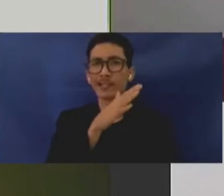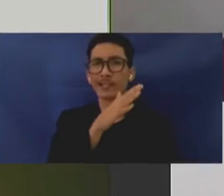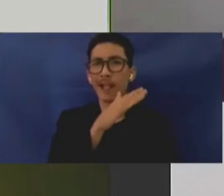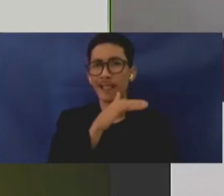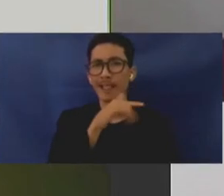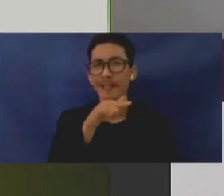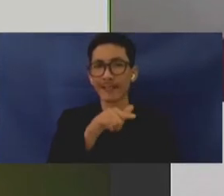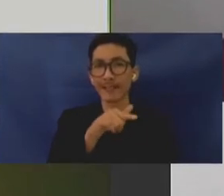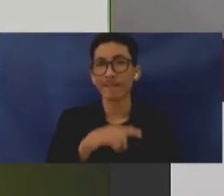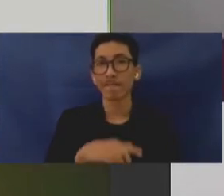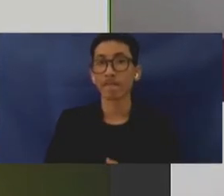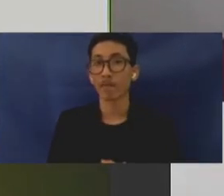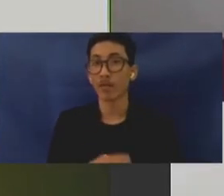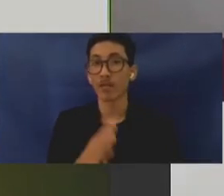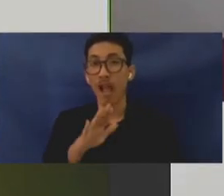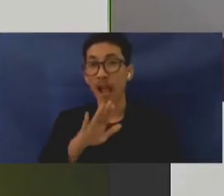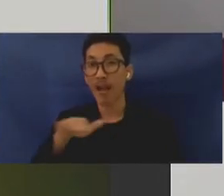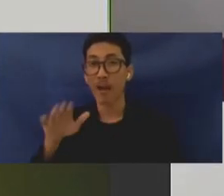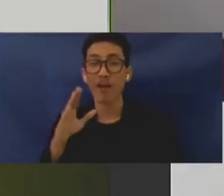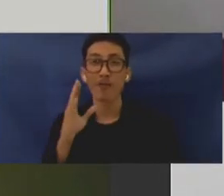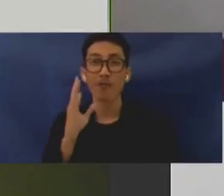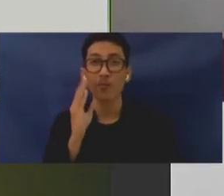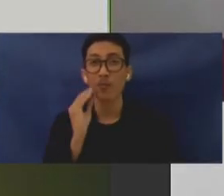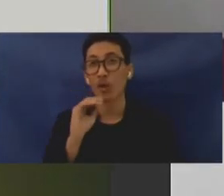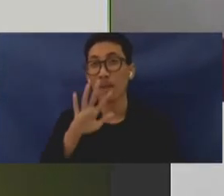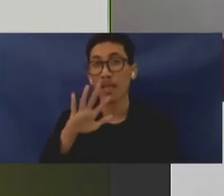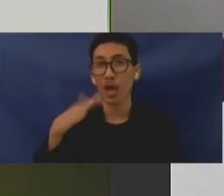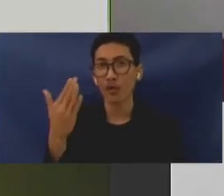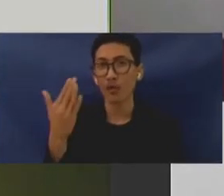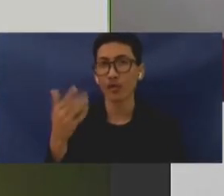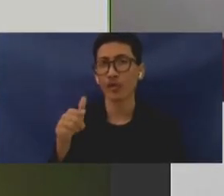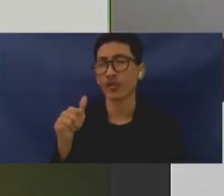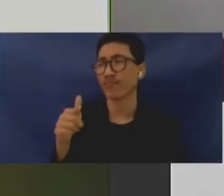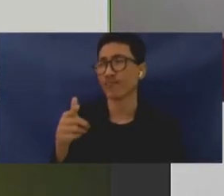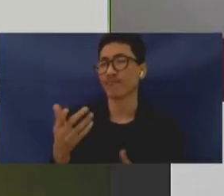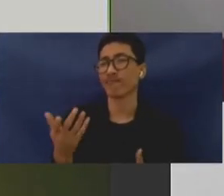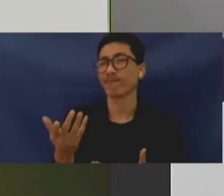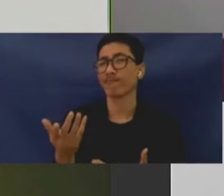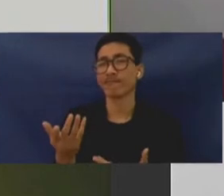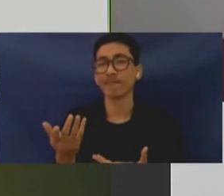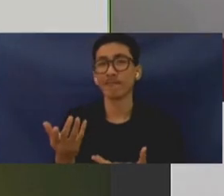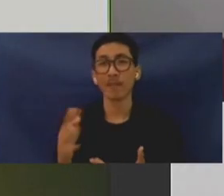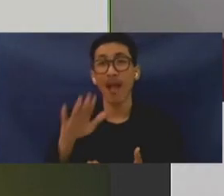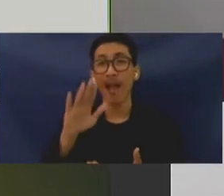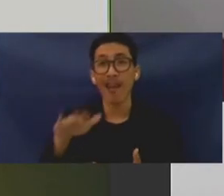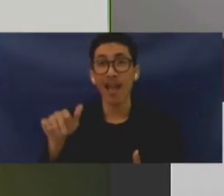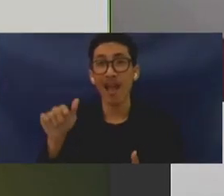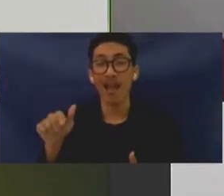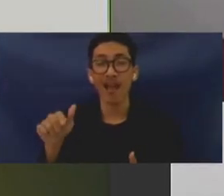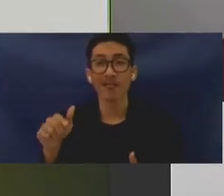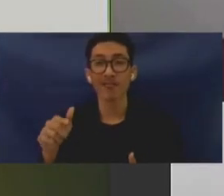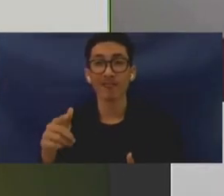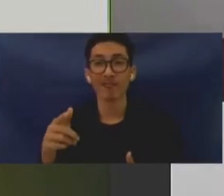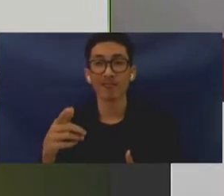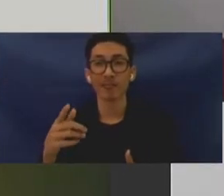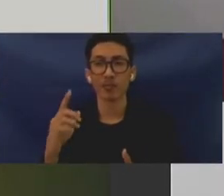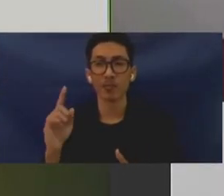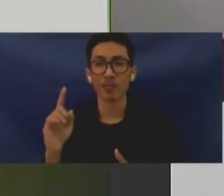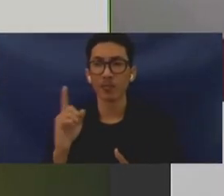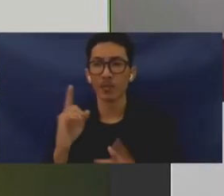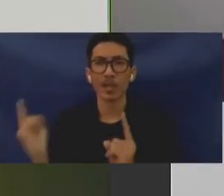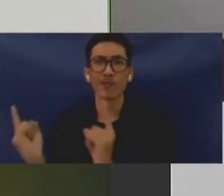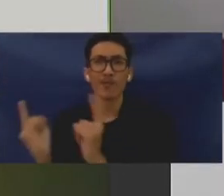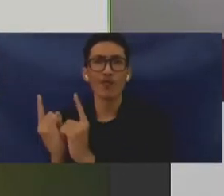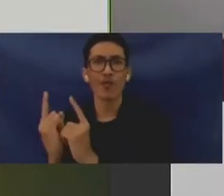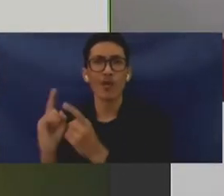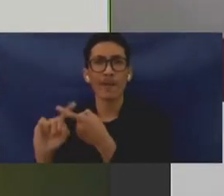mungkin hal-hal yang kemudian, mungkin kasarnya kalau anak ibu sudah mulai berinteraksi dengan anak lain gitu kan. Kadang kan kalau